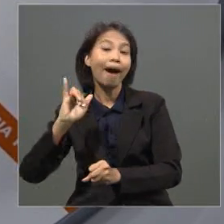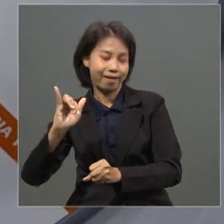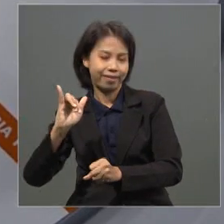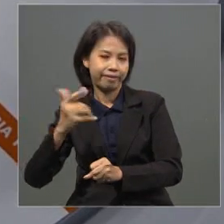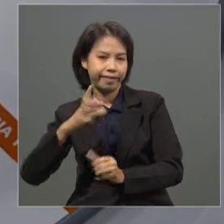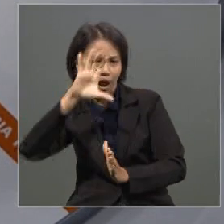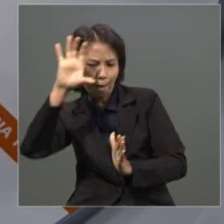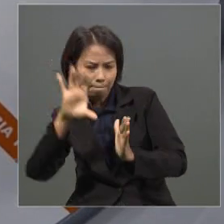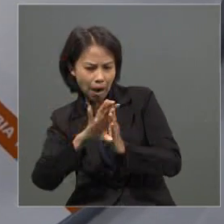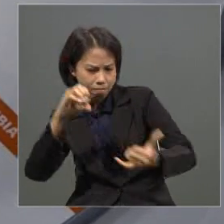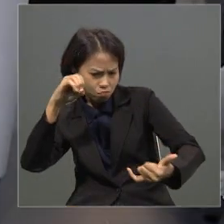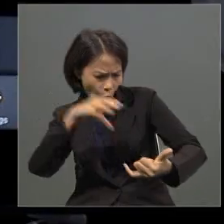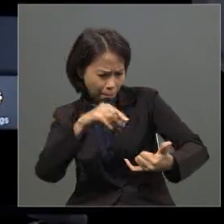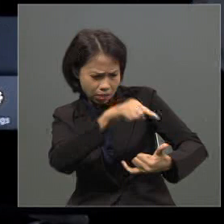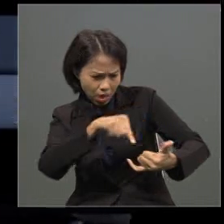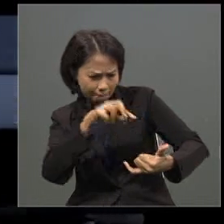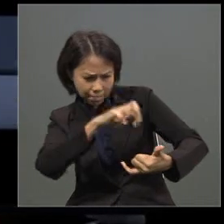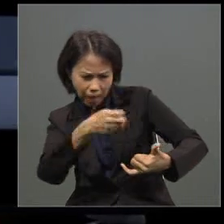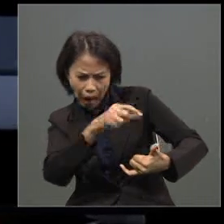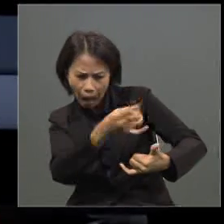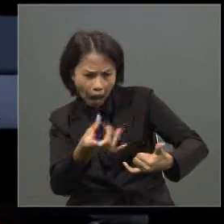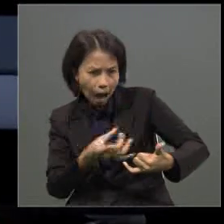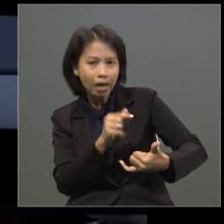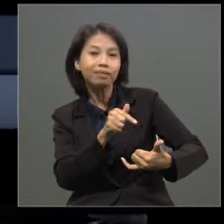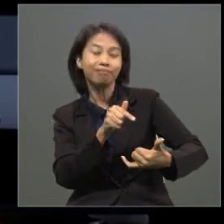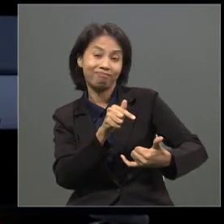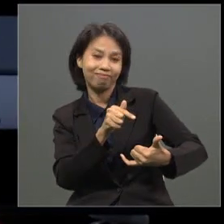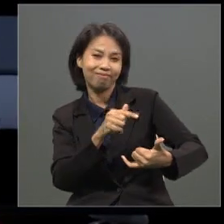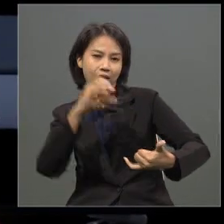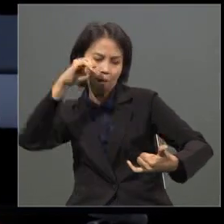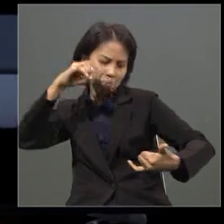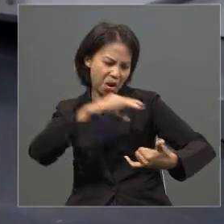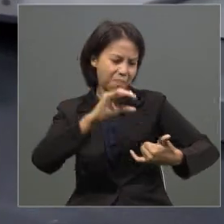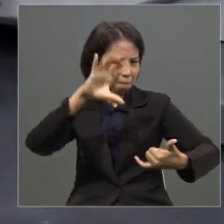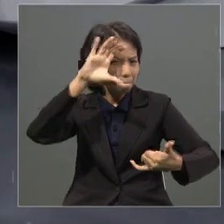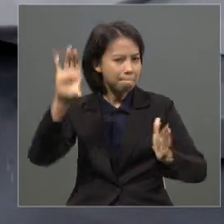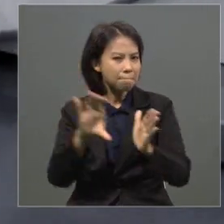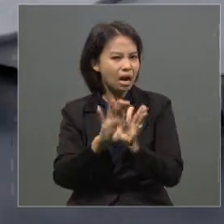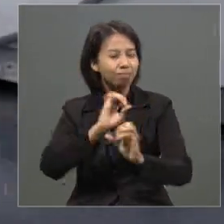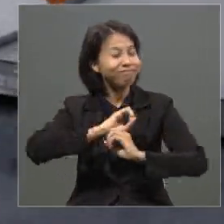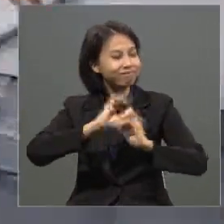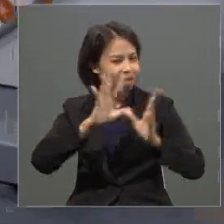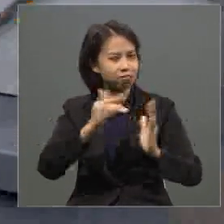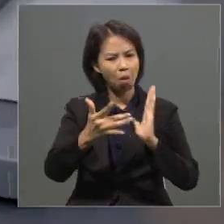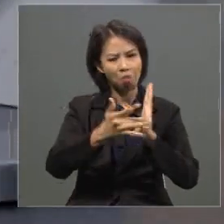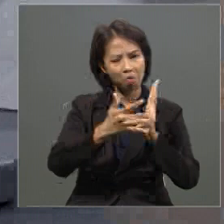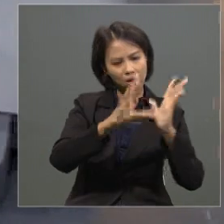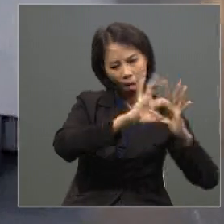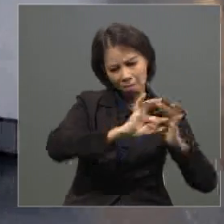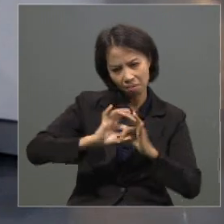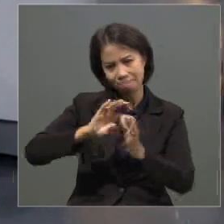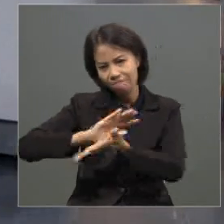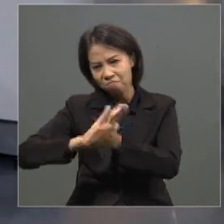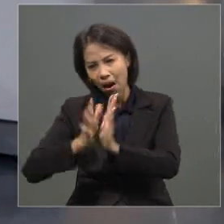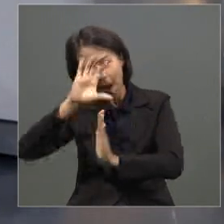สร้างภาพสเปค CTนะฮะแล้วก็เป็นเครื่องถ่ายภาพรังสีแกมม่าที่ผสานเอาเทคโนโลยี CT 64